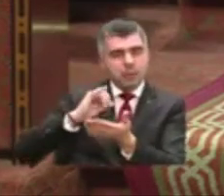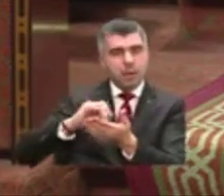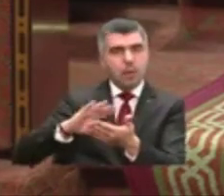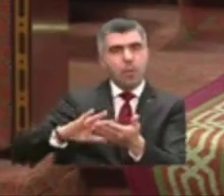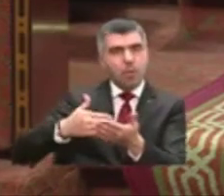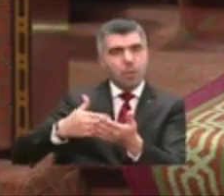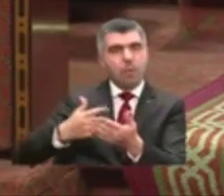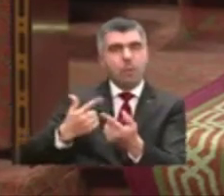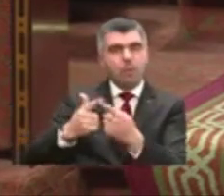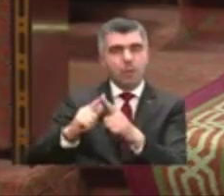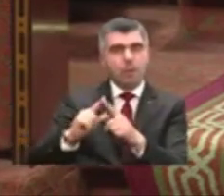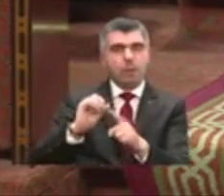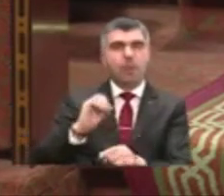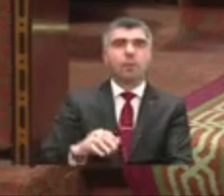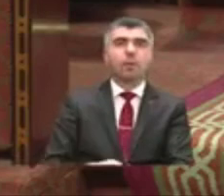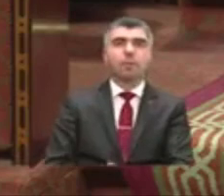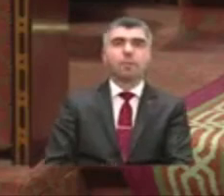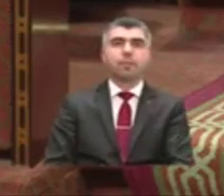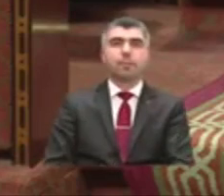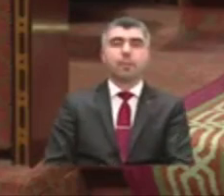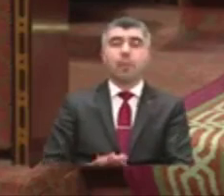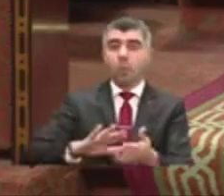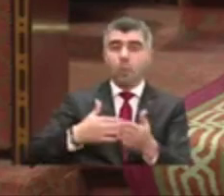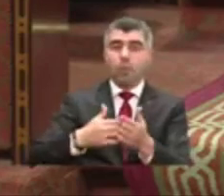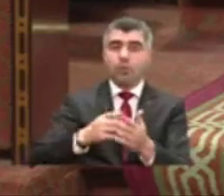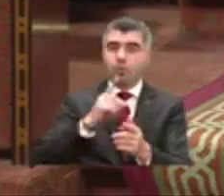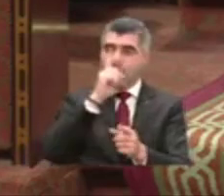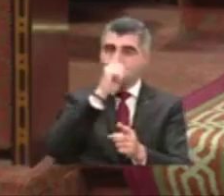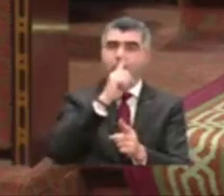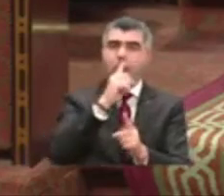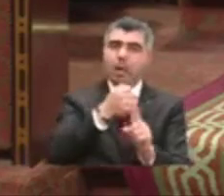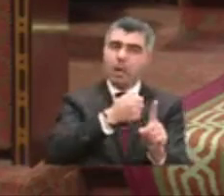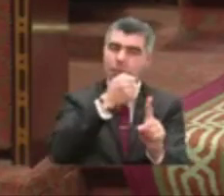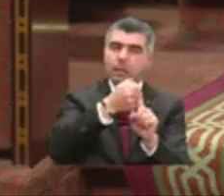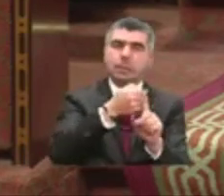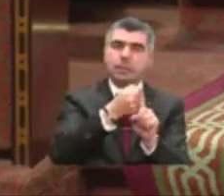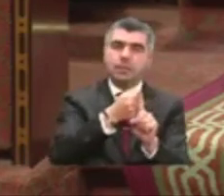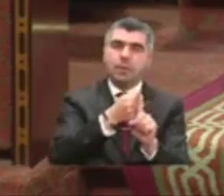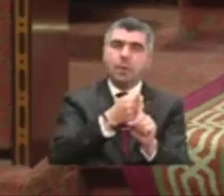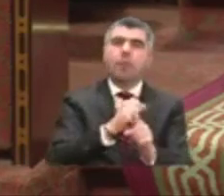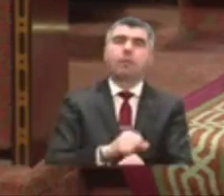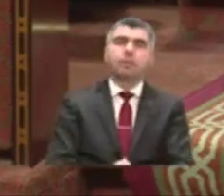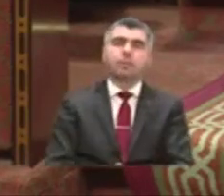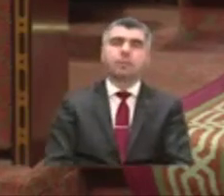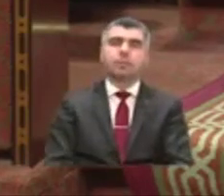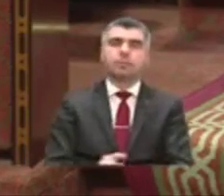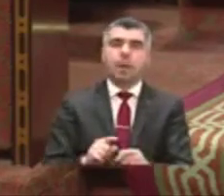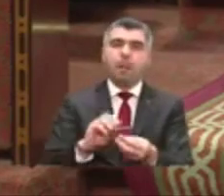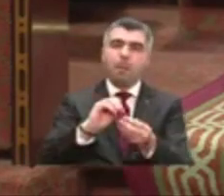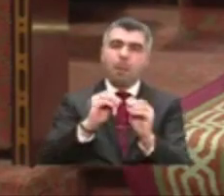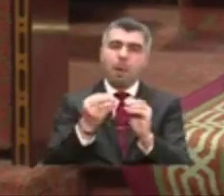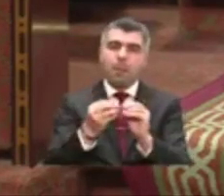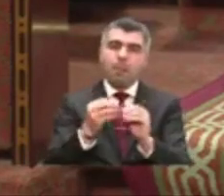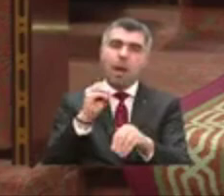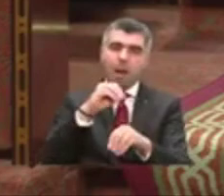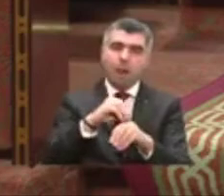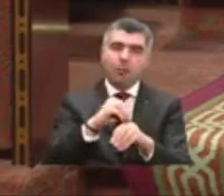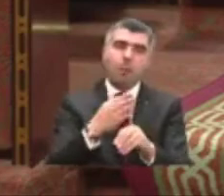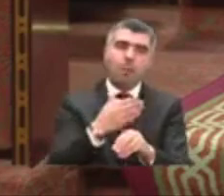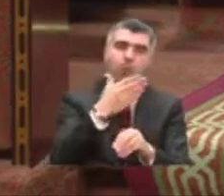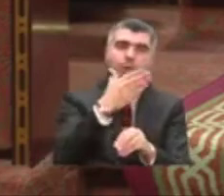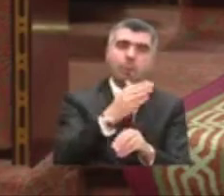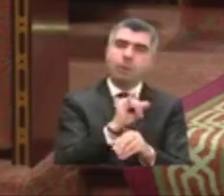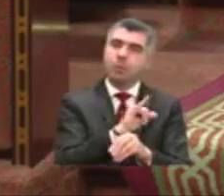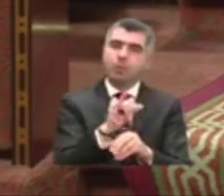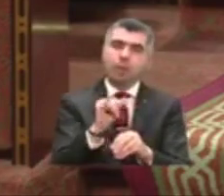وبالنسبه للمجاطيه الى اخره. وبهذه الكيفيه ان شاء الله غنضمنوا ان هذه الاشكاليه ما تبقاش مطروحه بحال اللي كانت في